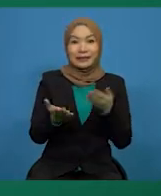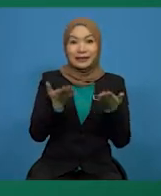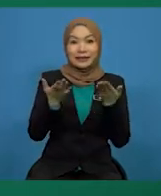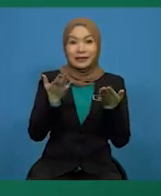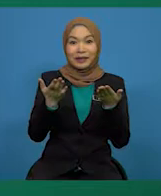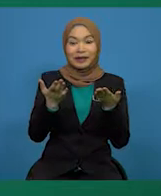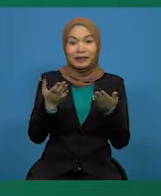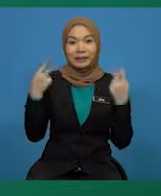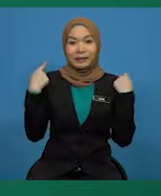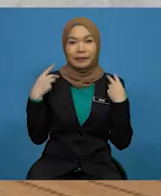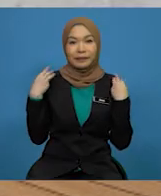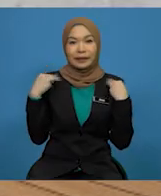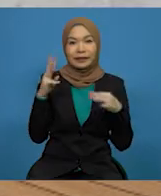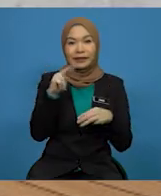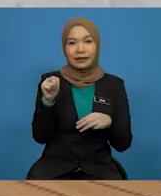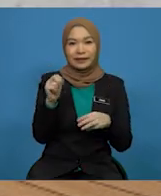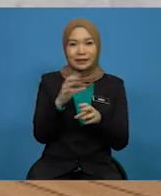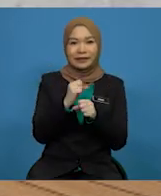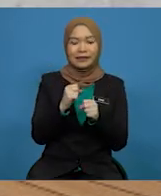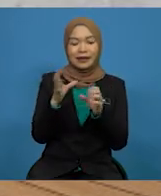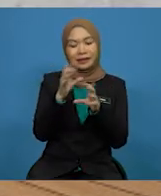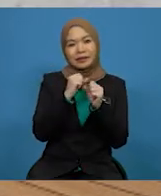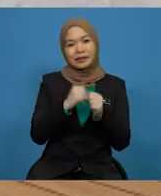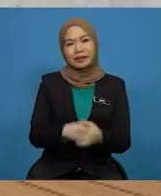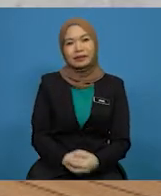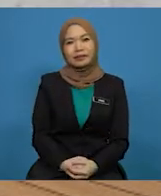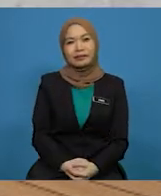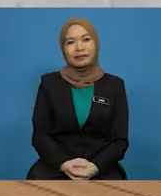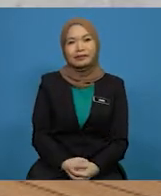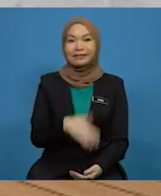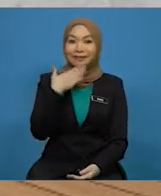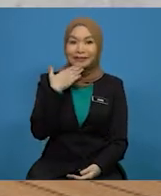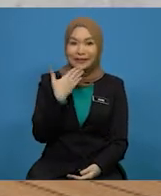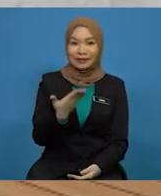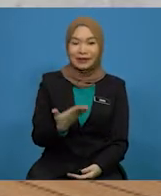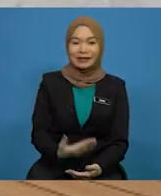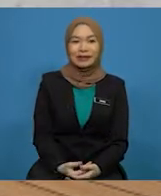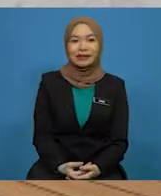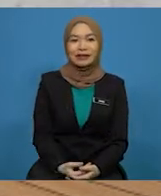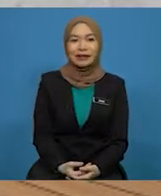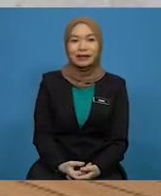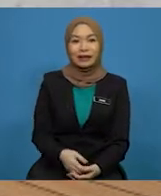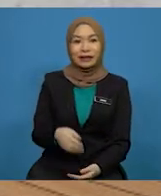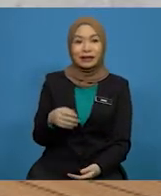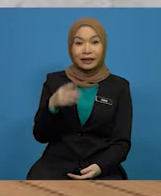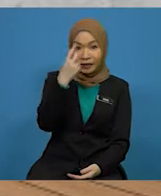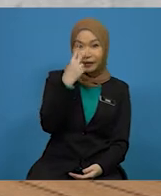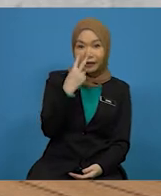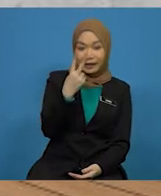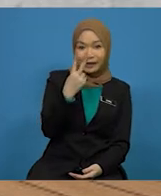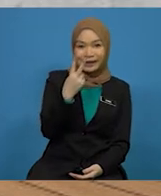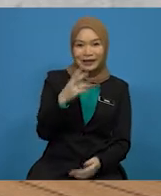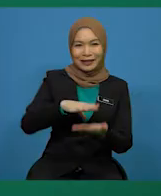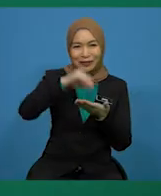pasaran. Para pelajar yang dikasihi, terima kasih kerana masih fokus dan memberi tumpuan bersama saya